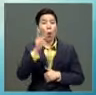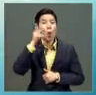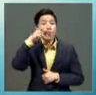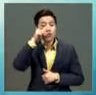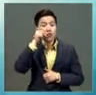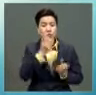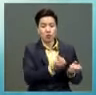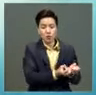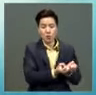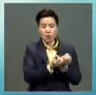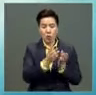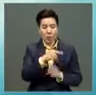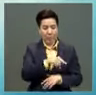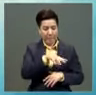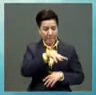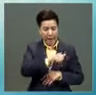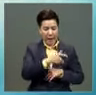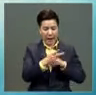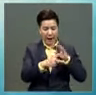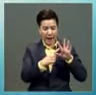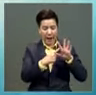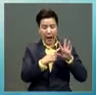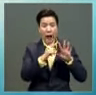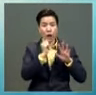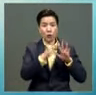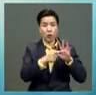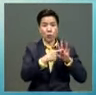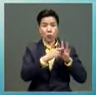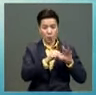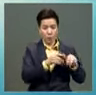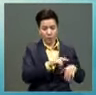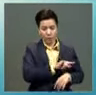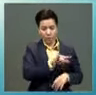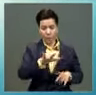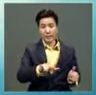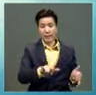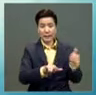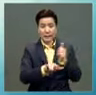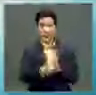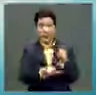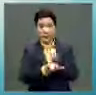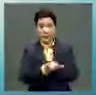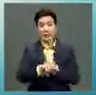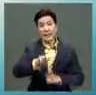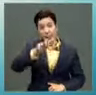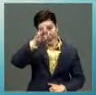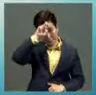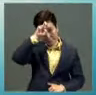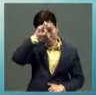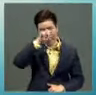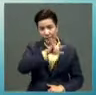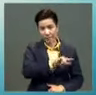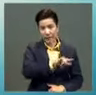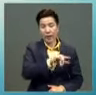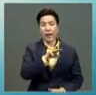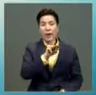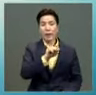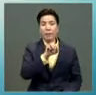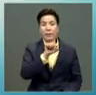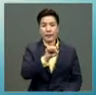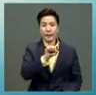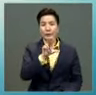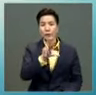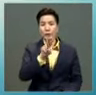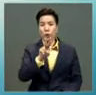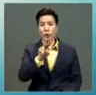งจากเมืองคาทูมแล้วมาขึ้นเครื่องบินเดินทางด้วยสายการบินอียิปต์แอร์เที่ยวบิน MS